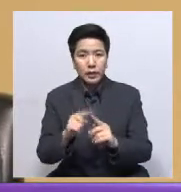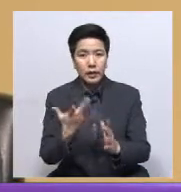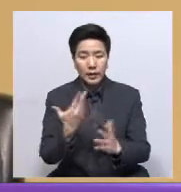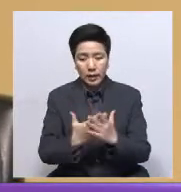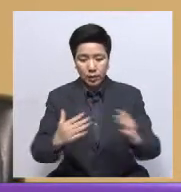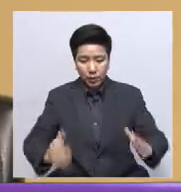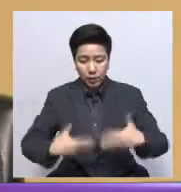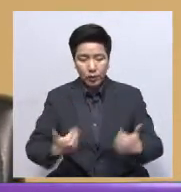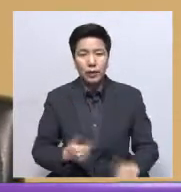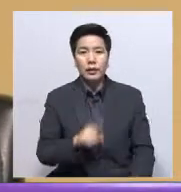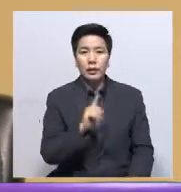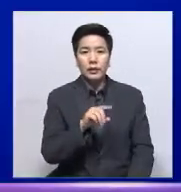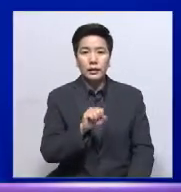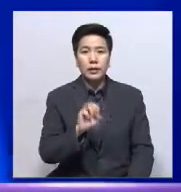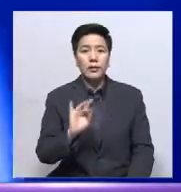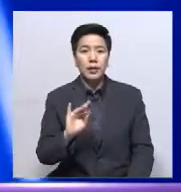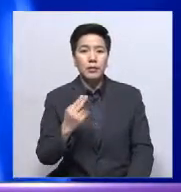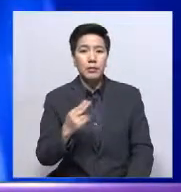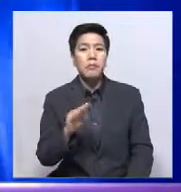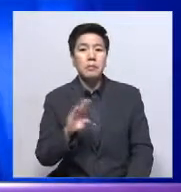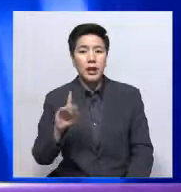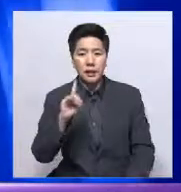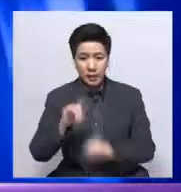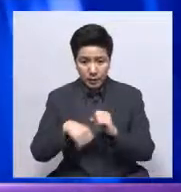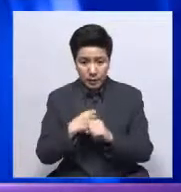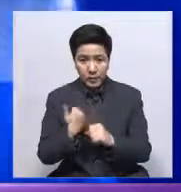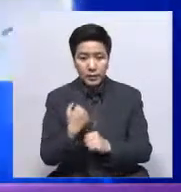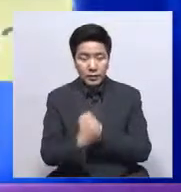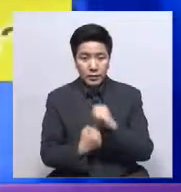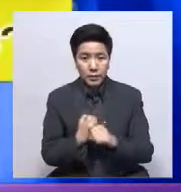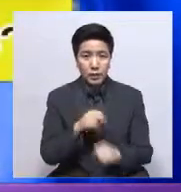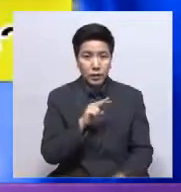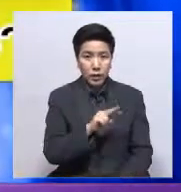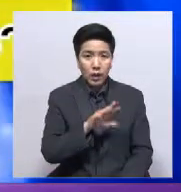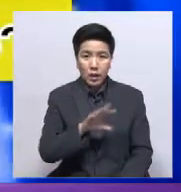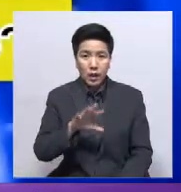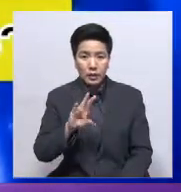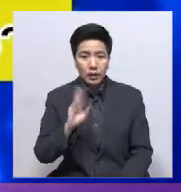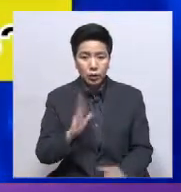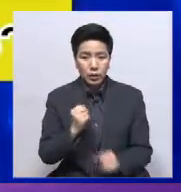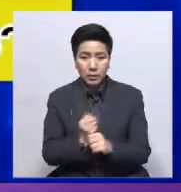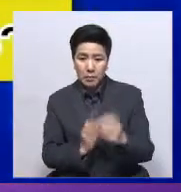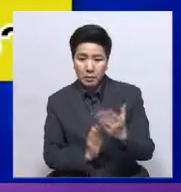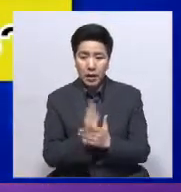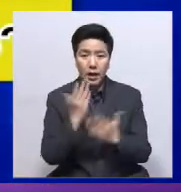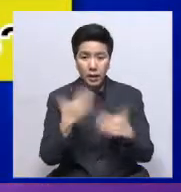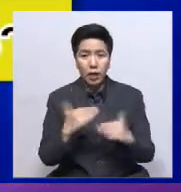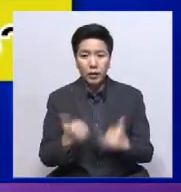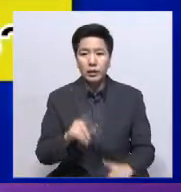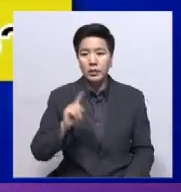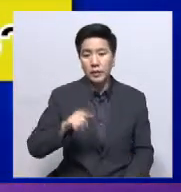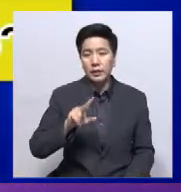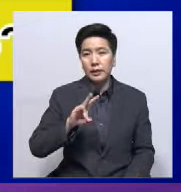สร้างรายได้ไม่ต่ำกว่า 180,000 บาทต่อปีโดยในปี2557นะครับมีผู้ผ่านการพัฒนาจำน